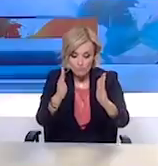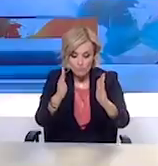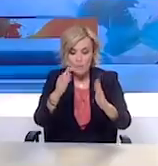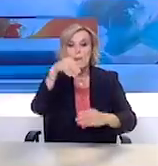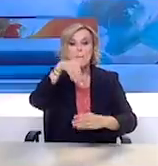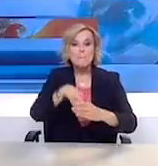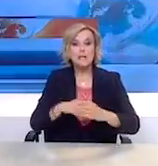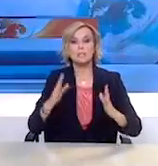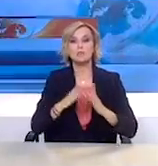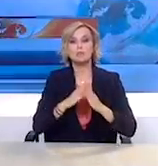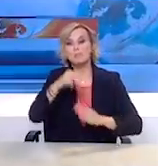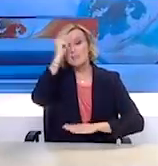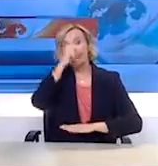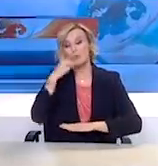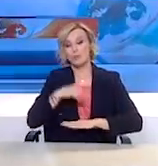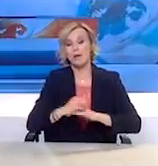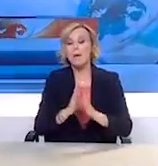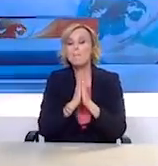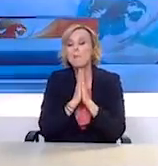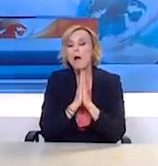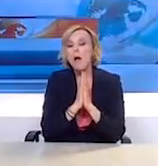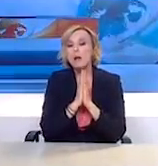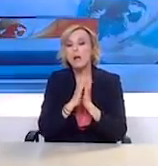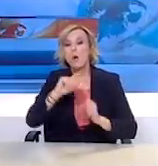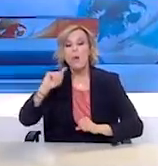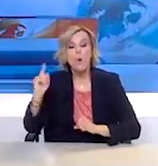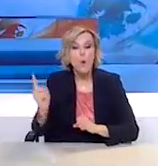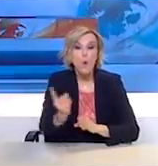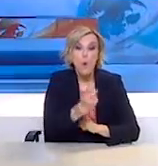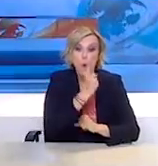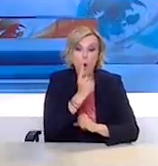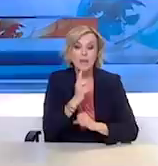προσευχή. Παρακαλώ θερμά να ακολουθήσουμε όλοι μας, χωρίς εξαιρέσεις,